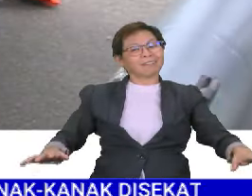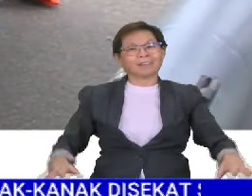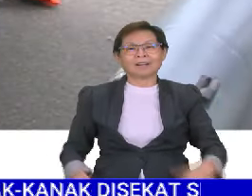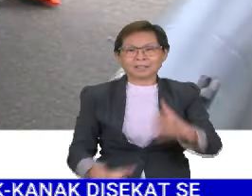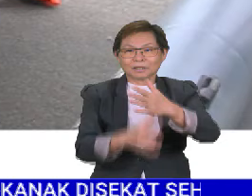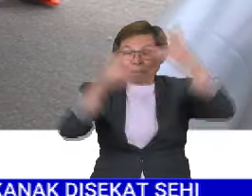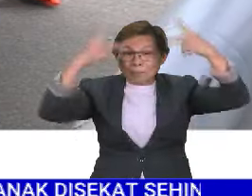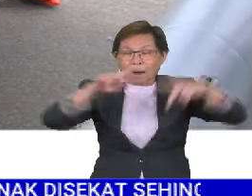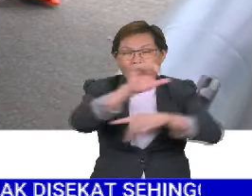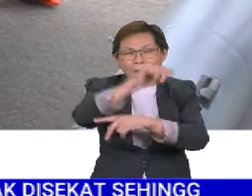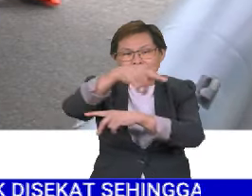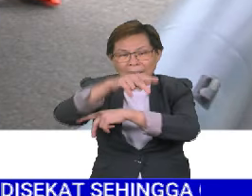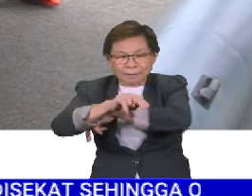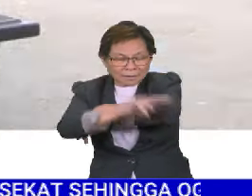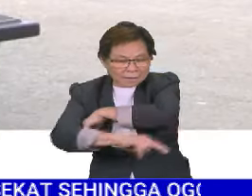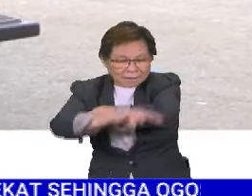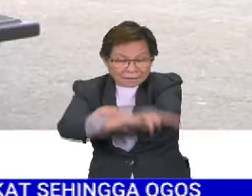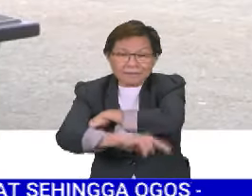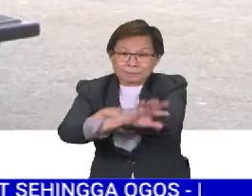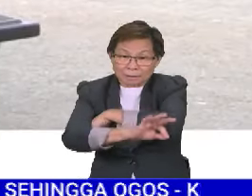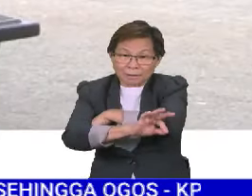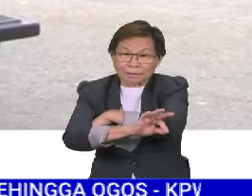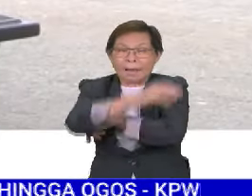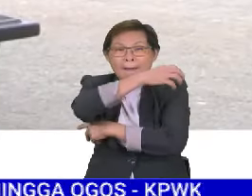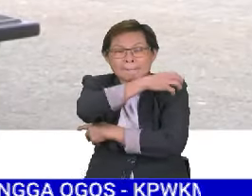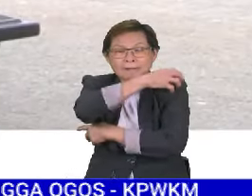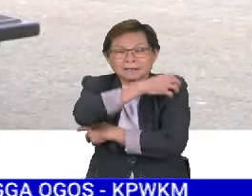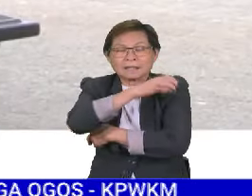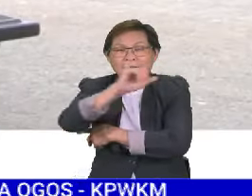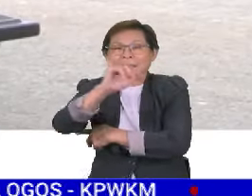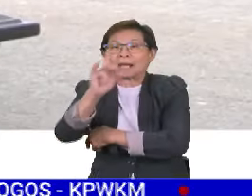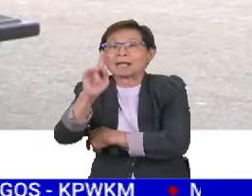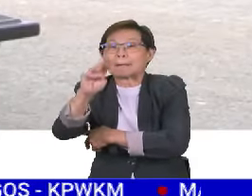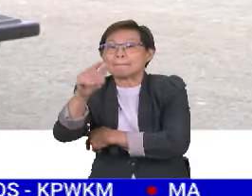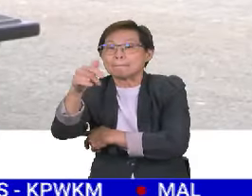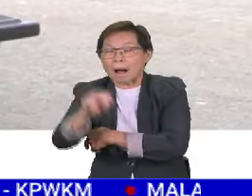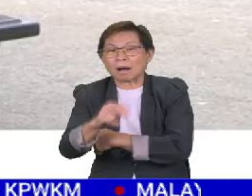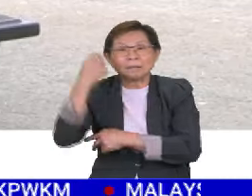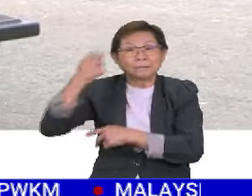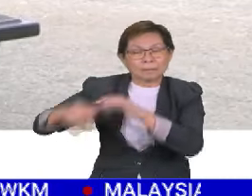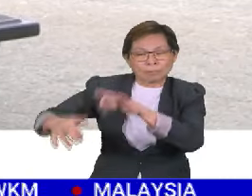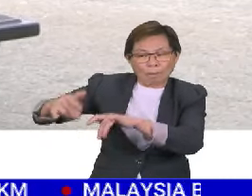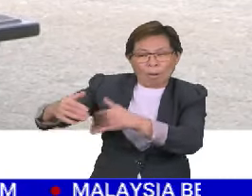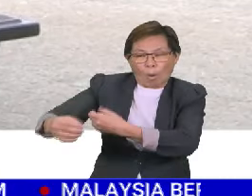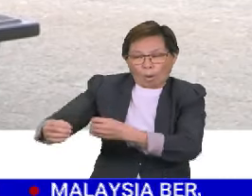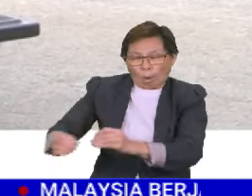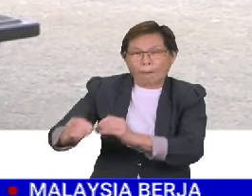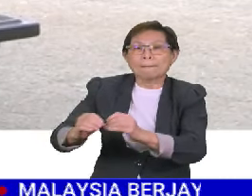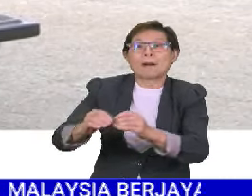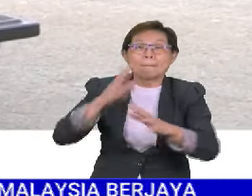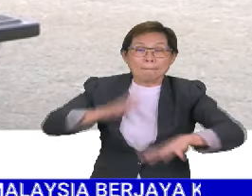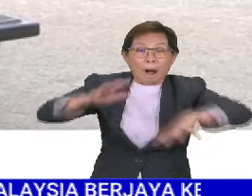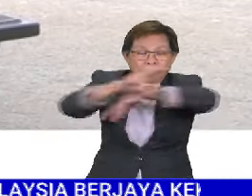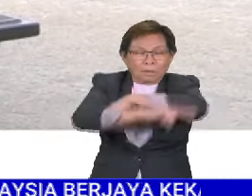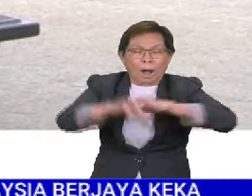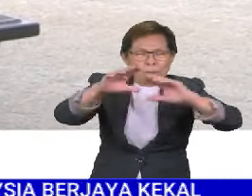Timbalan Pengarah APM Negeri Sembilan, Major PA Syamil Ithman berkata, selaku Sekretariat Pengurusan Bencana Negeri, mesyuarat telah